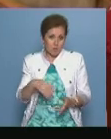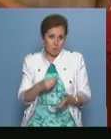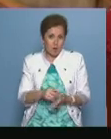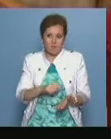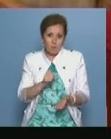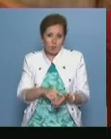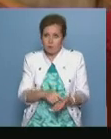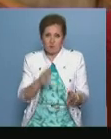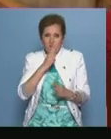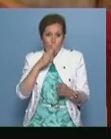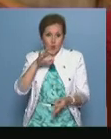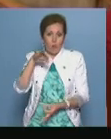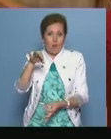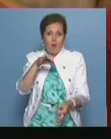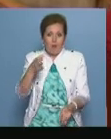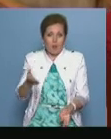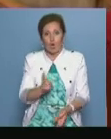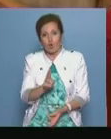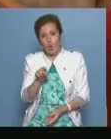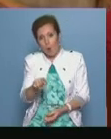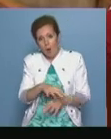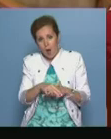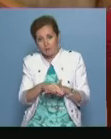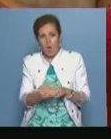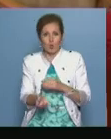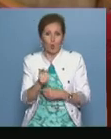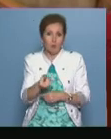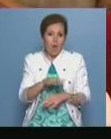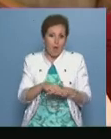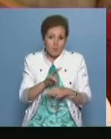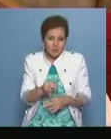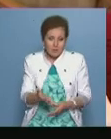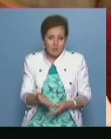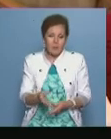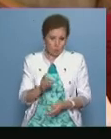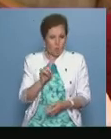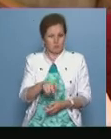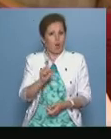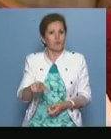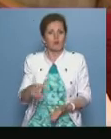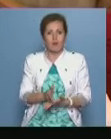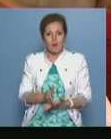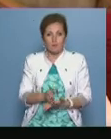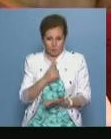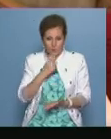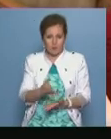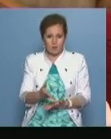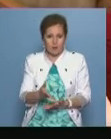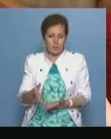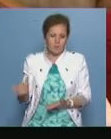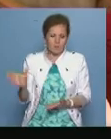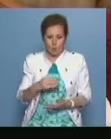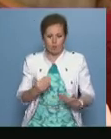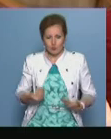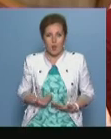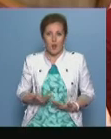воздухе. Кто они, кто они, откуда они, кто такие. Но они есть. Они вот, видите, вот все жили